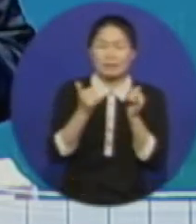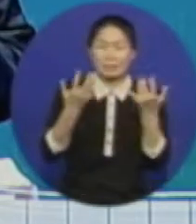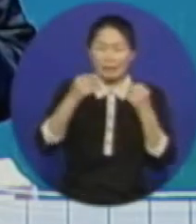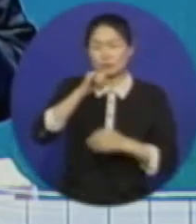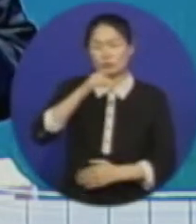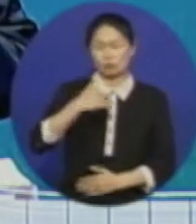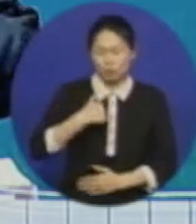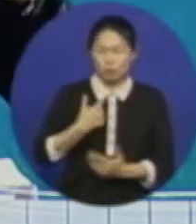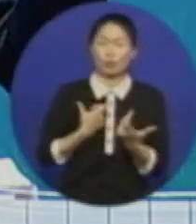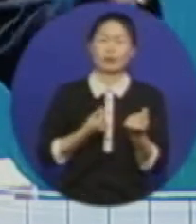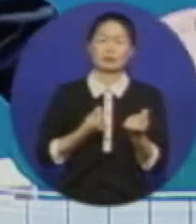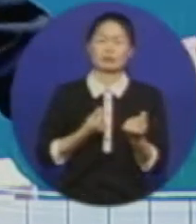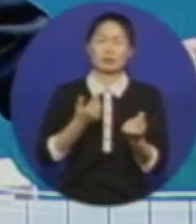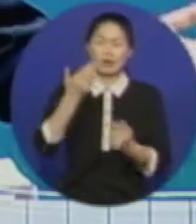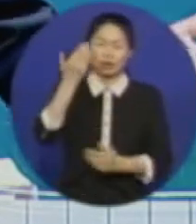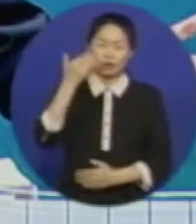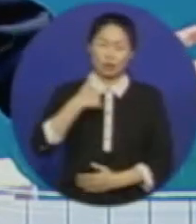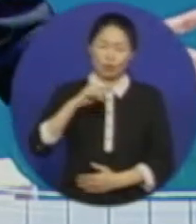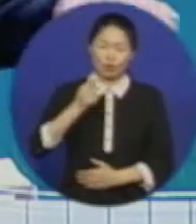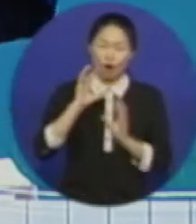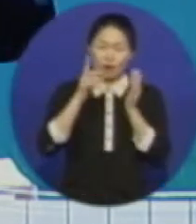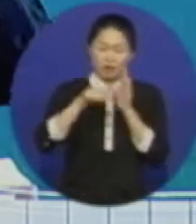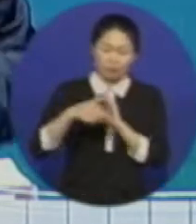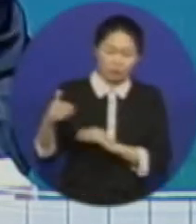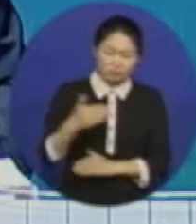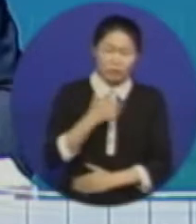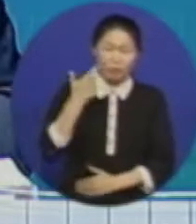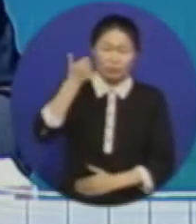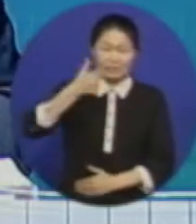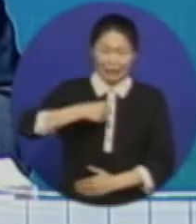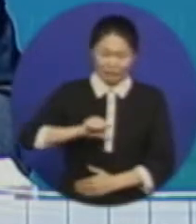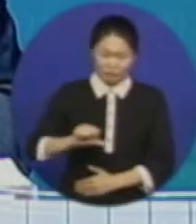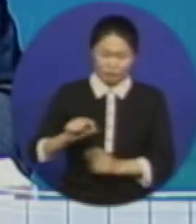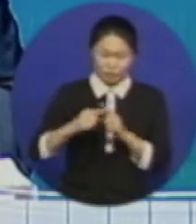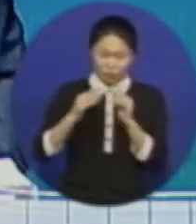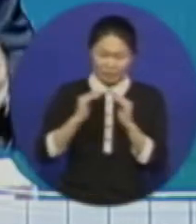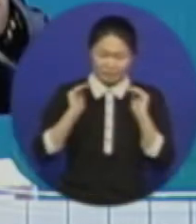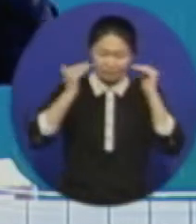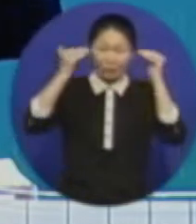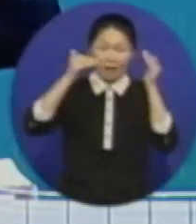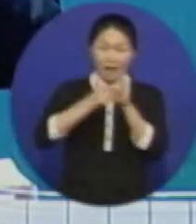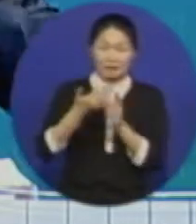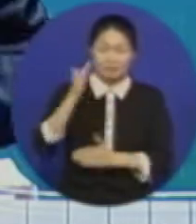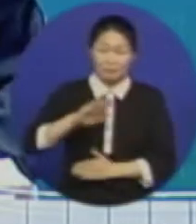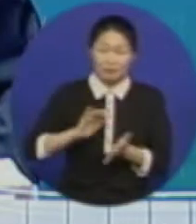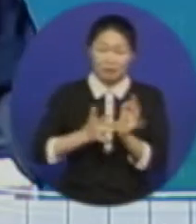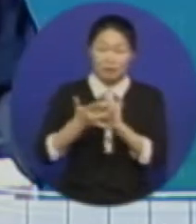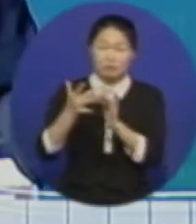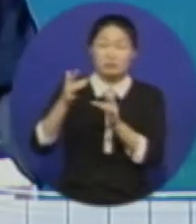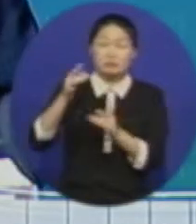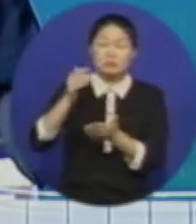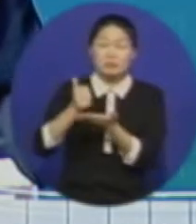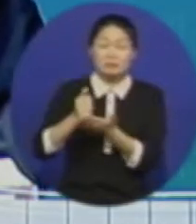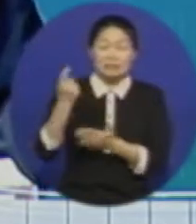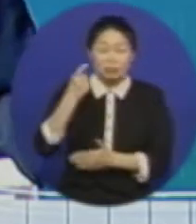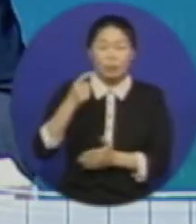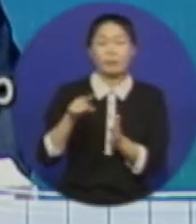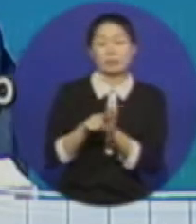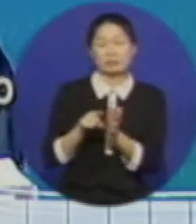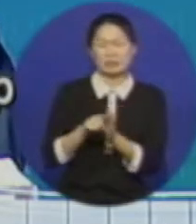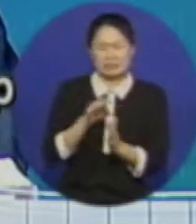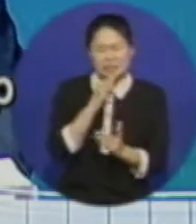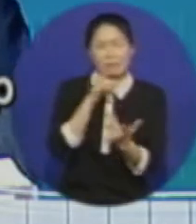그랬어요 저도 어릴때부터 목사의 아들로 교회에서 자랐지만 예수님을 듣고만 믿었지 실제로